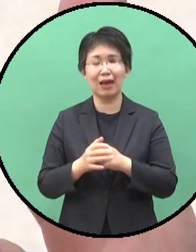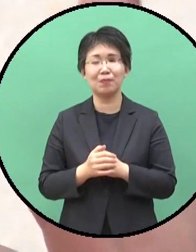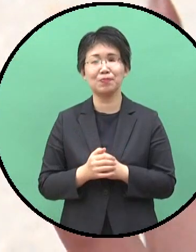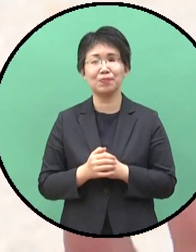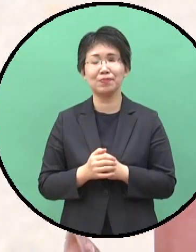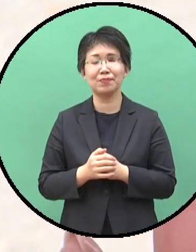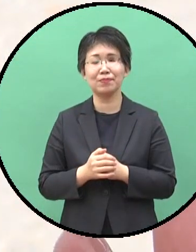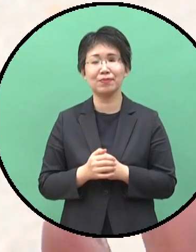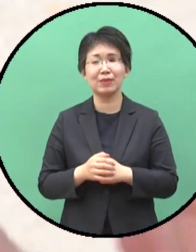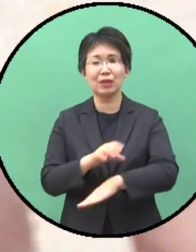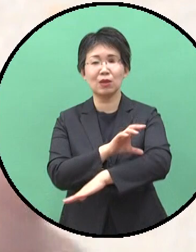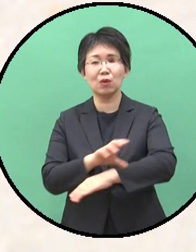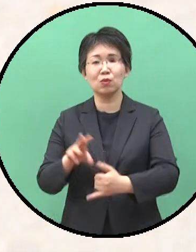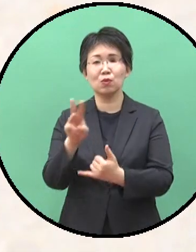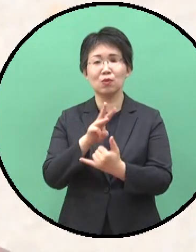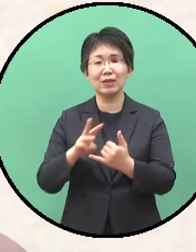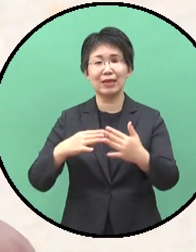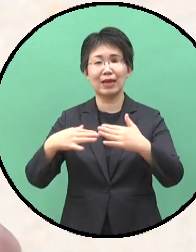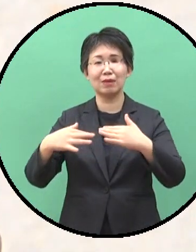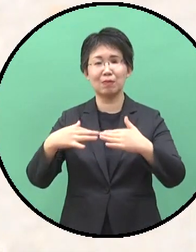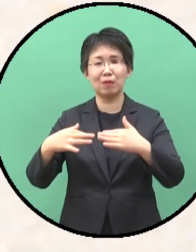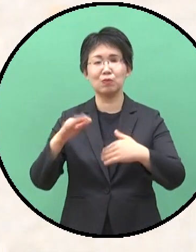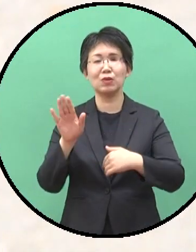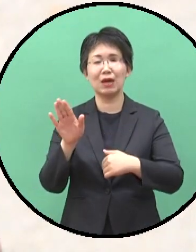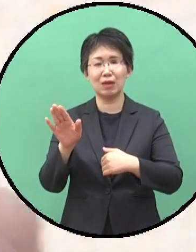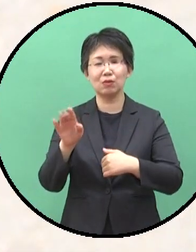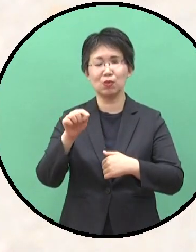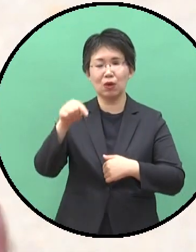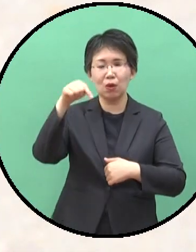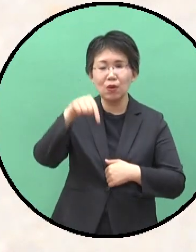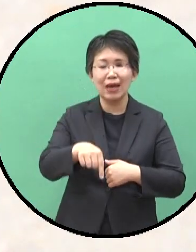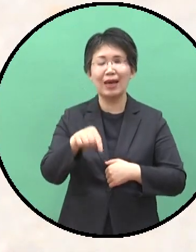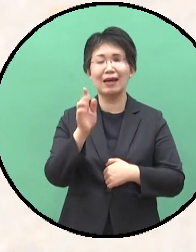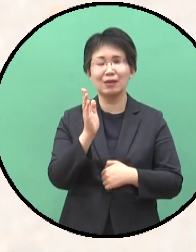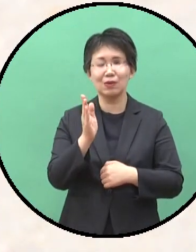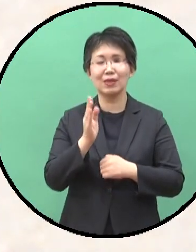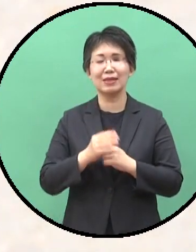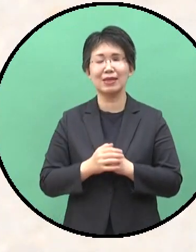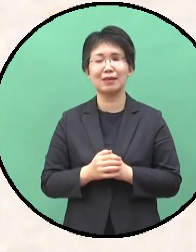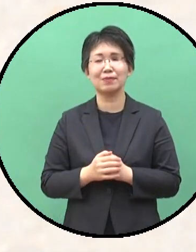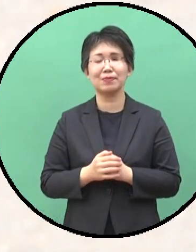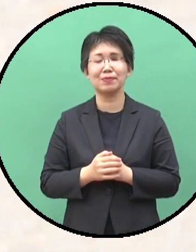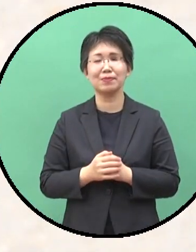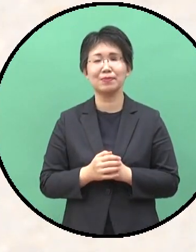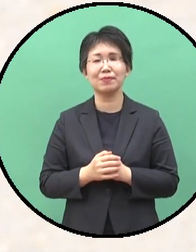はい、この土砂災害マップという です、ね、 はい、タップしていただく、 はい、タップします。